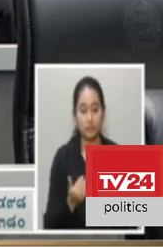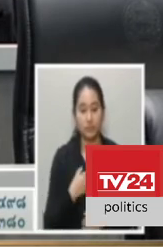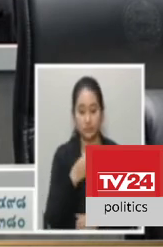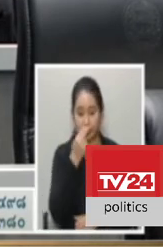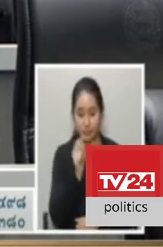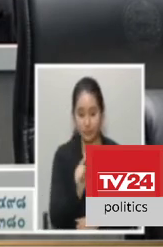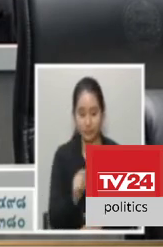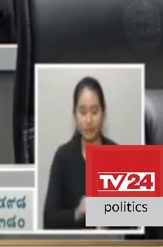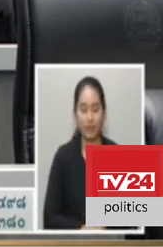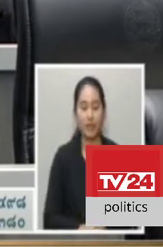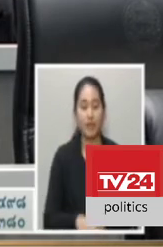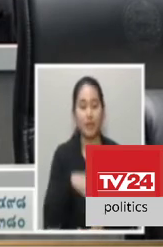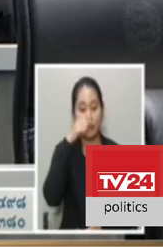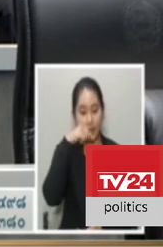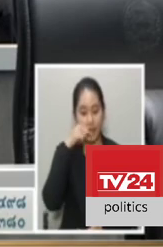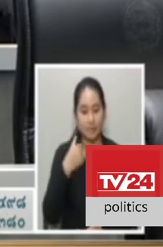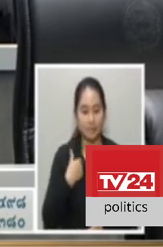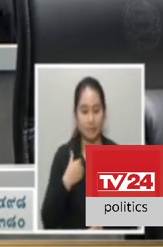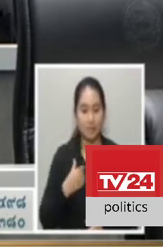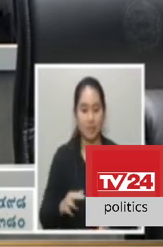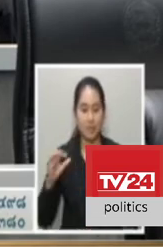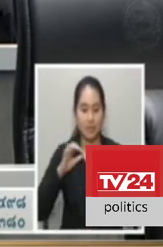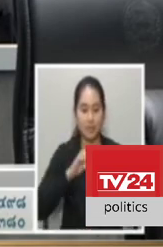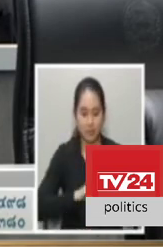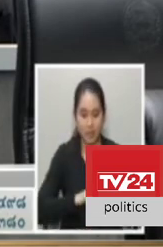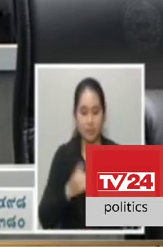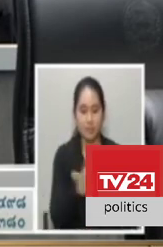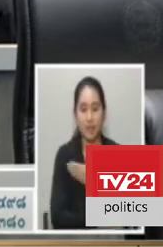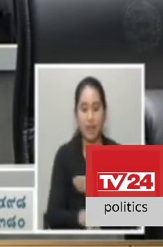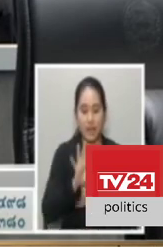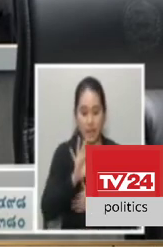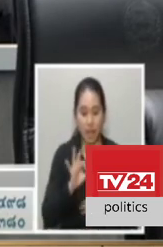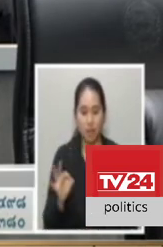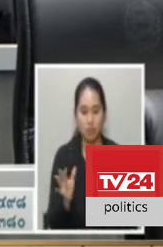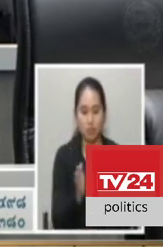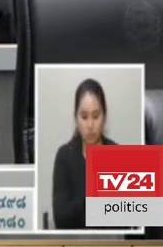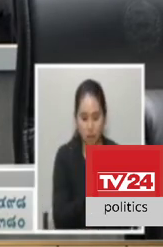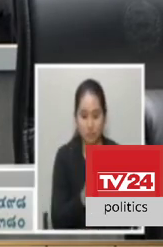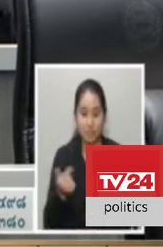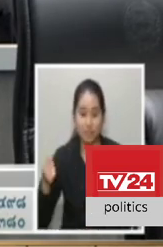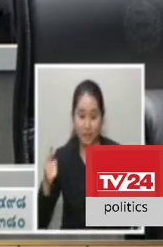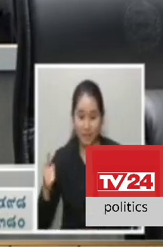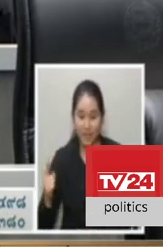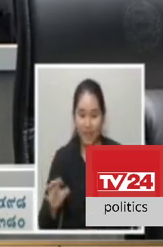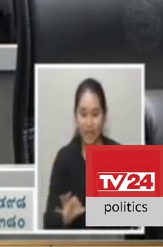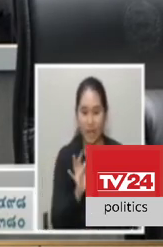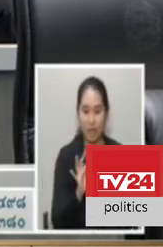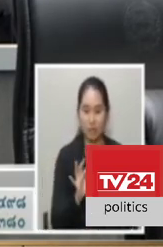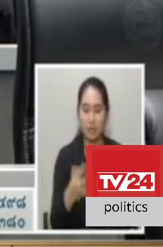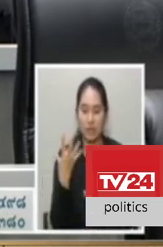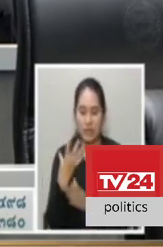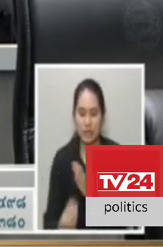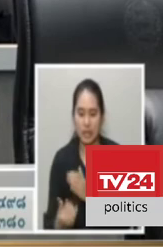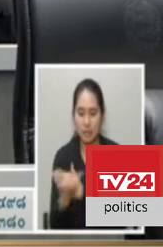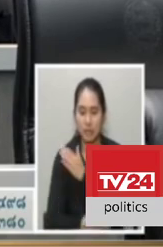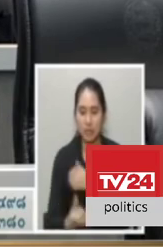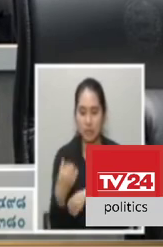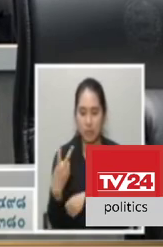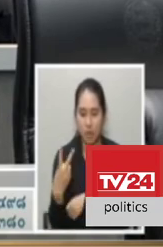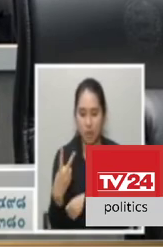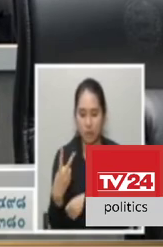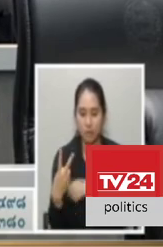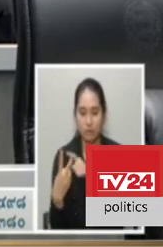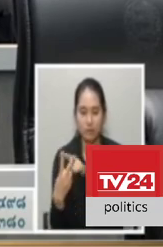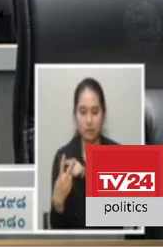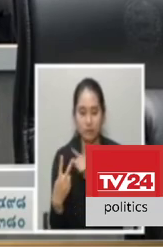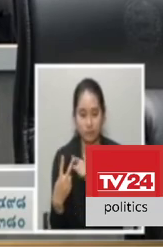ศสมาชิก CPTPP ทั้งหมดแล้ว9ประเทศจากทั้งหมด11ประเทศก็จะเหลือเพียงแค่2ประเทศคือประเทศแคนาดา